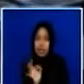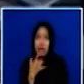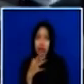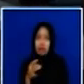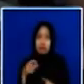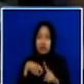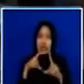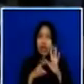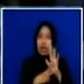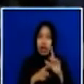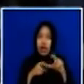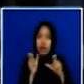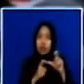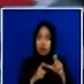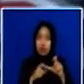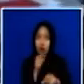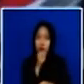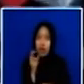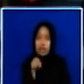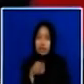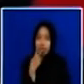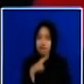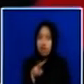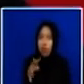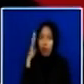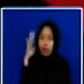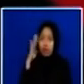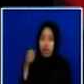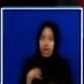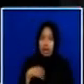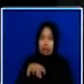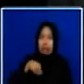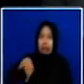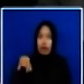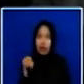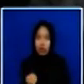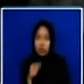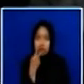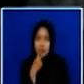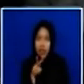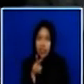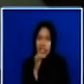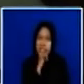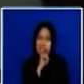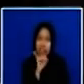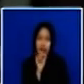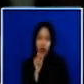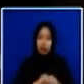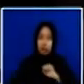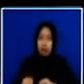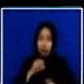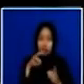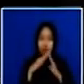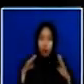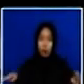kasus prostitusi karaoke ini polisi telah merekomendasikan kepada pemerintah daerah setempat untuk menguji izin usaha rumah karaoke tersebut